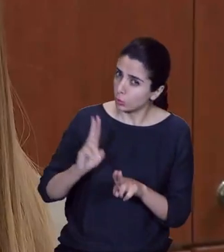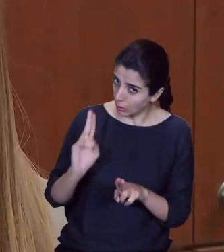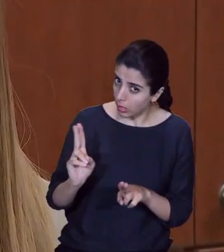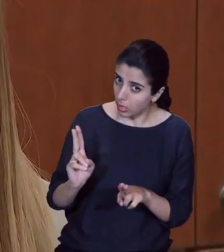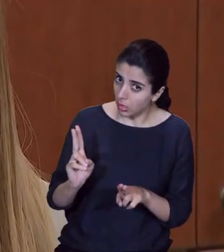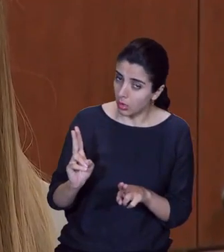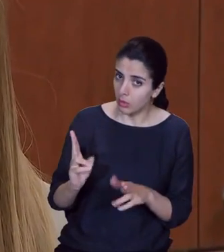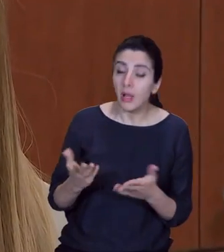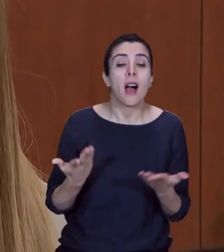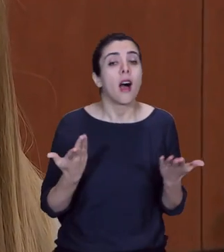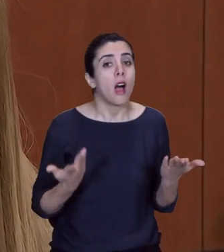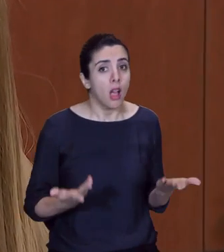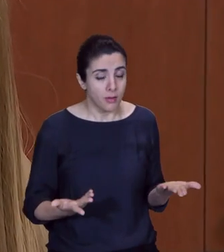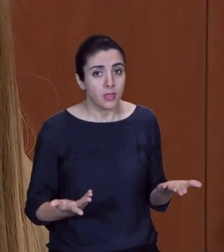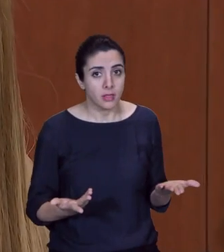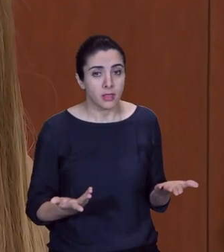Kuzeniniz demek. Evet.